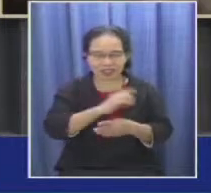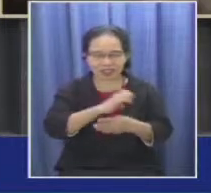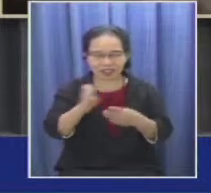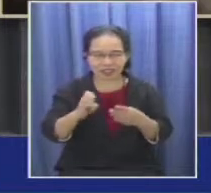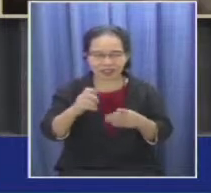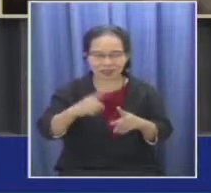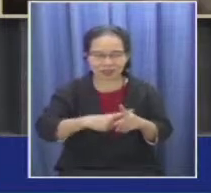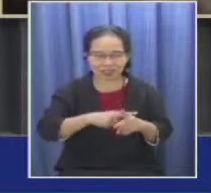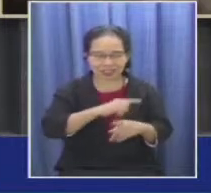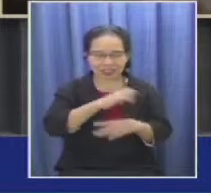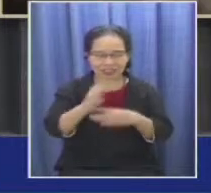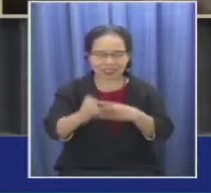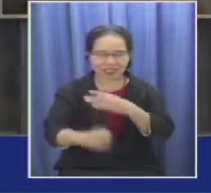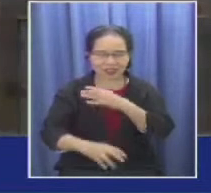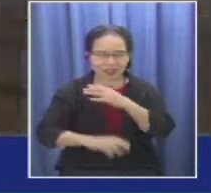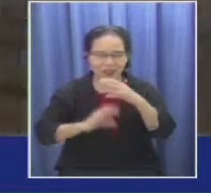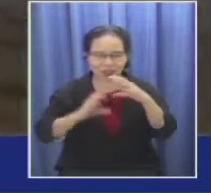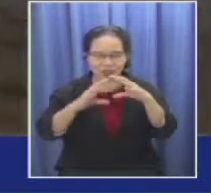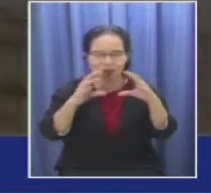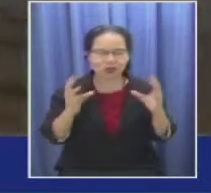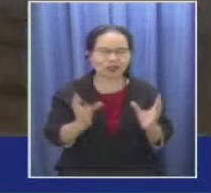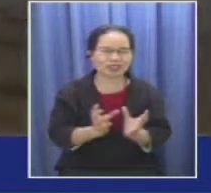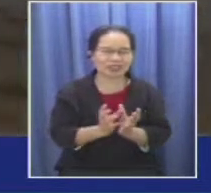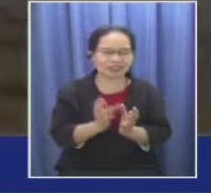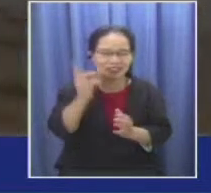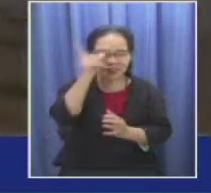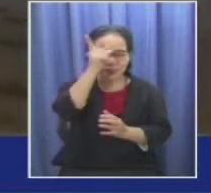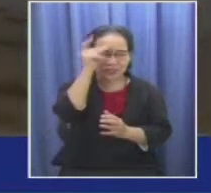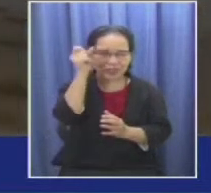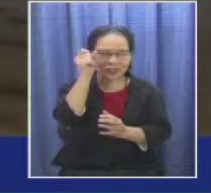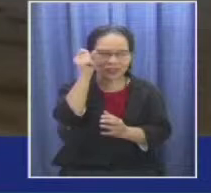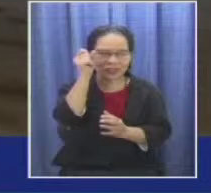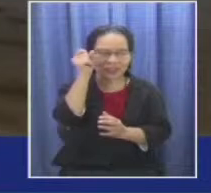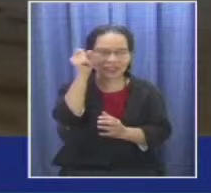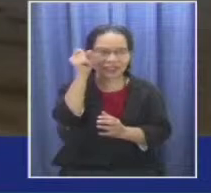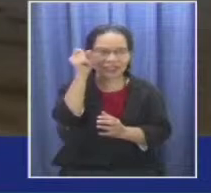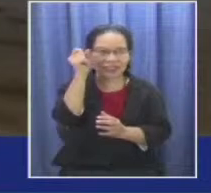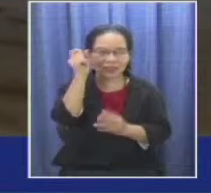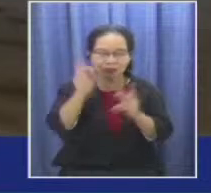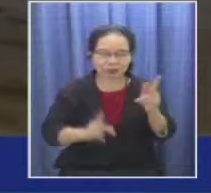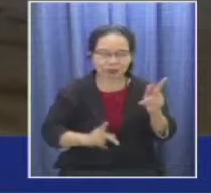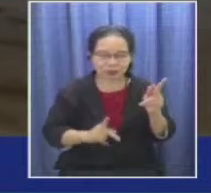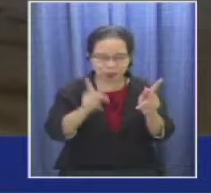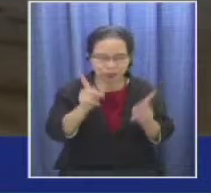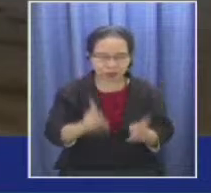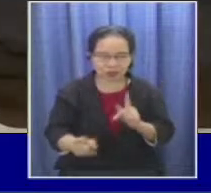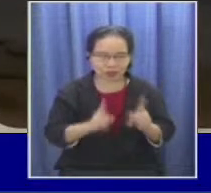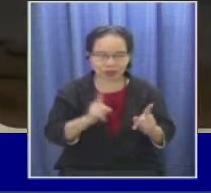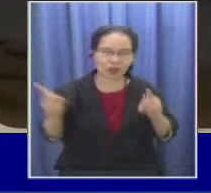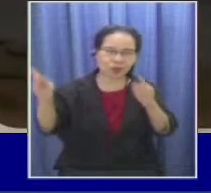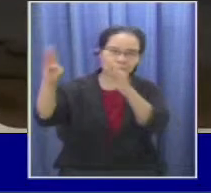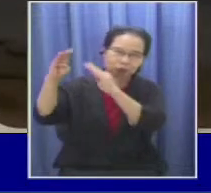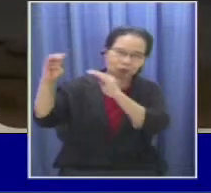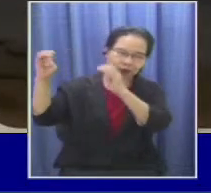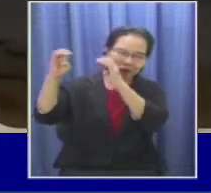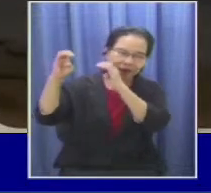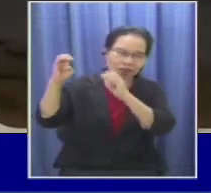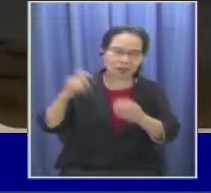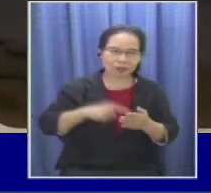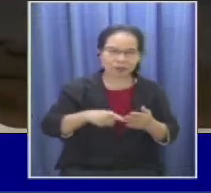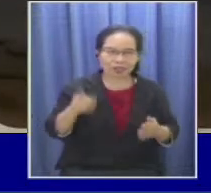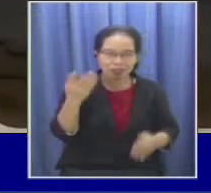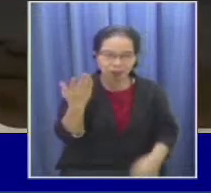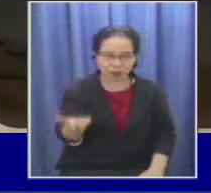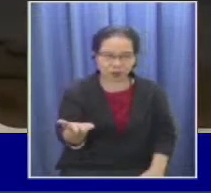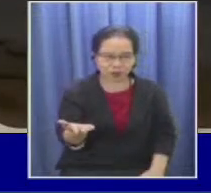bosome ni wo abetua oka. Bosome bɛn. Bo makama wonse munna ho na wotwe